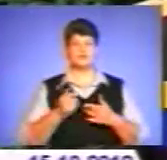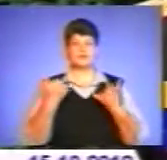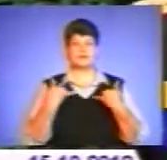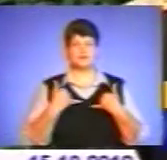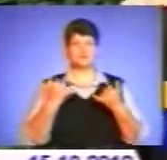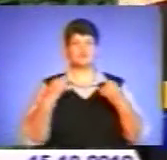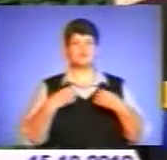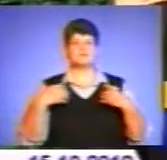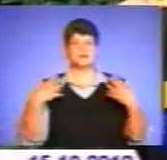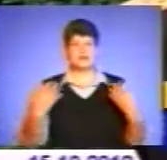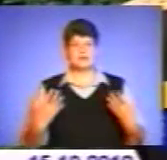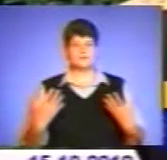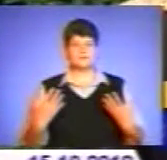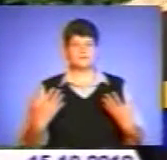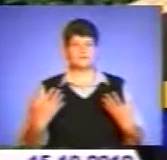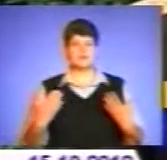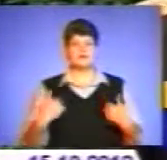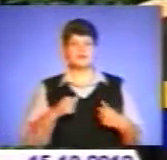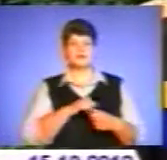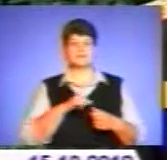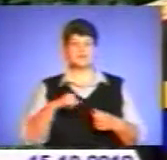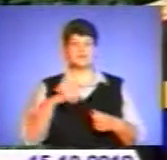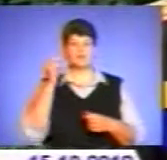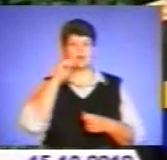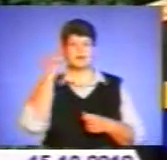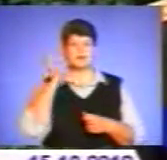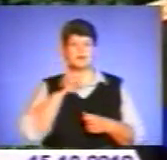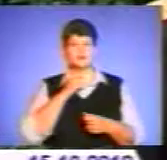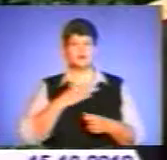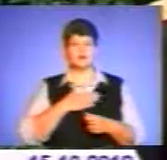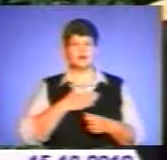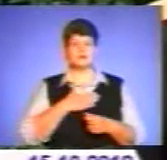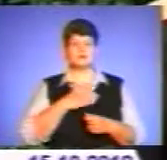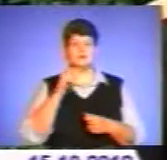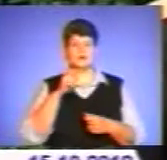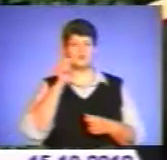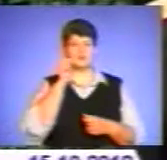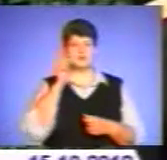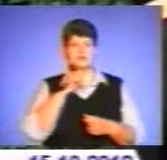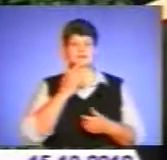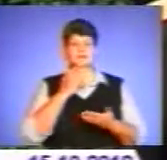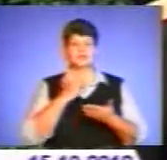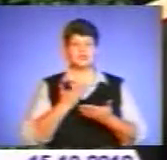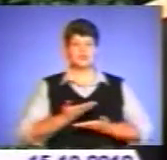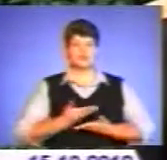святі. Я сам з України, і у нас там в Латвії українці живуть